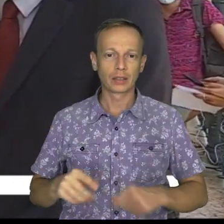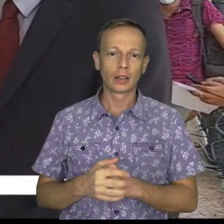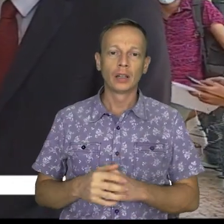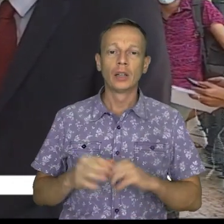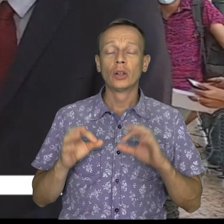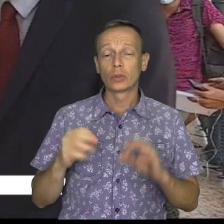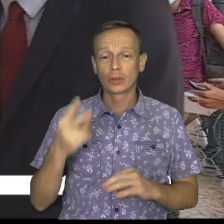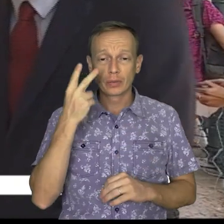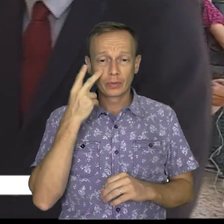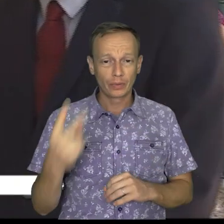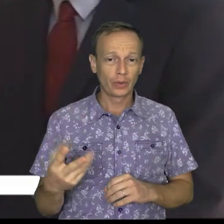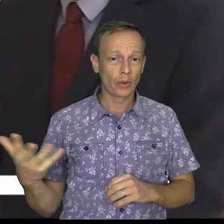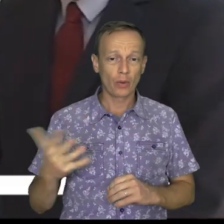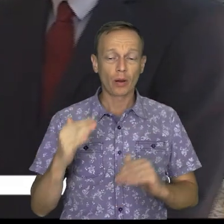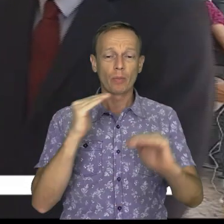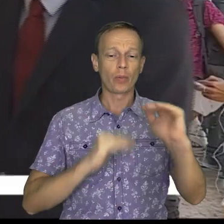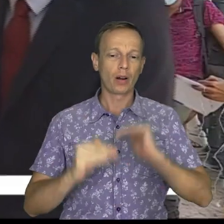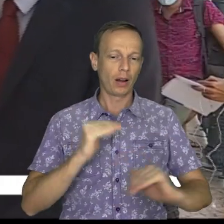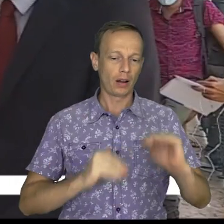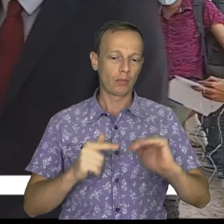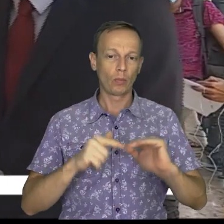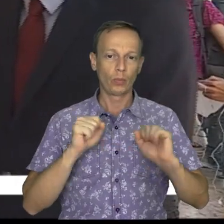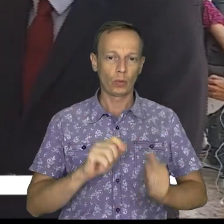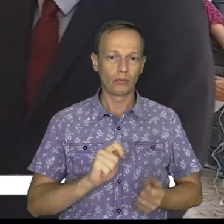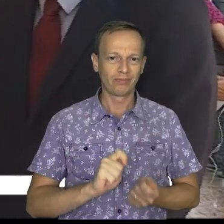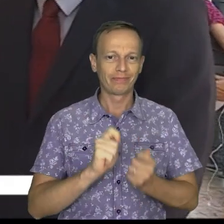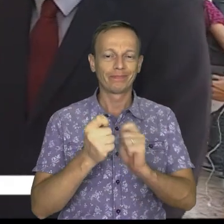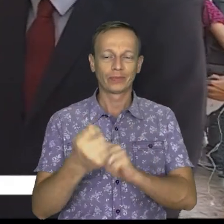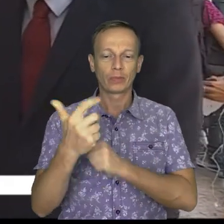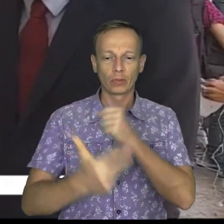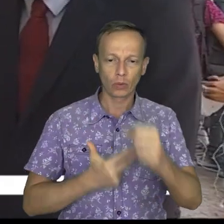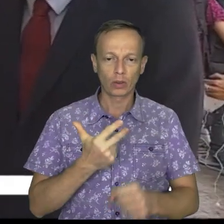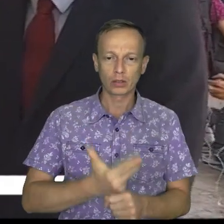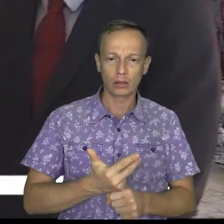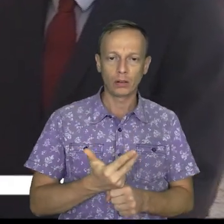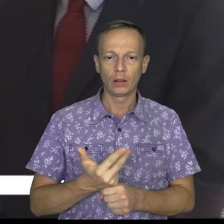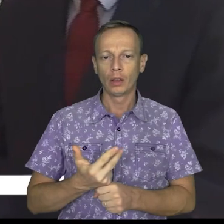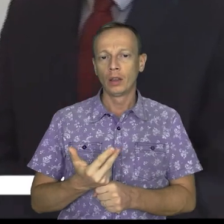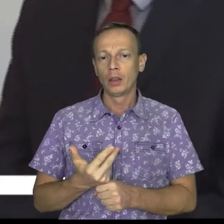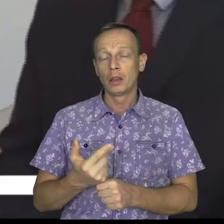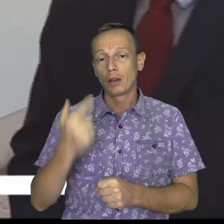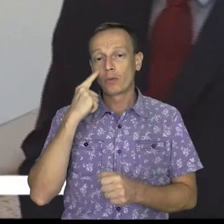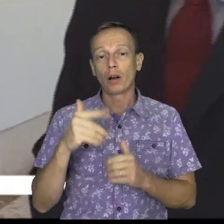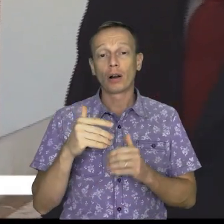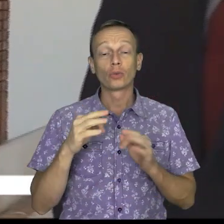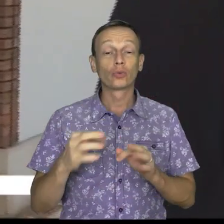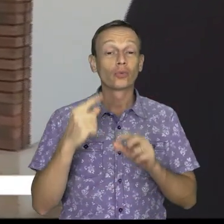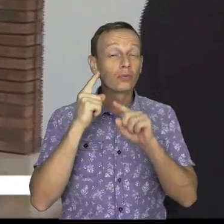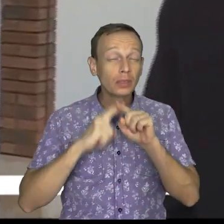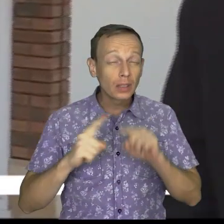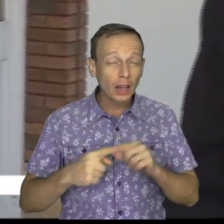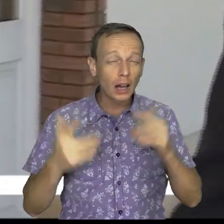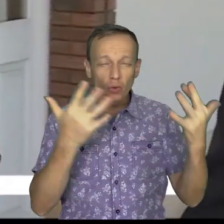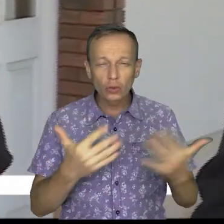le Ministre. Vous le constatez, c'est un plan qui sera aussi évolutif sur 3 ans et donc nous